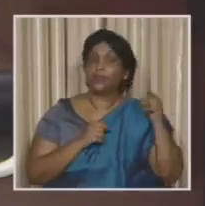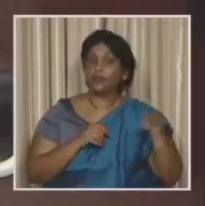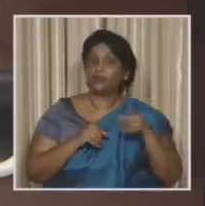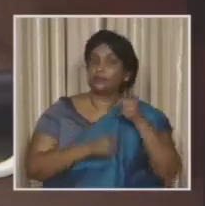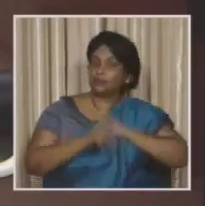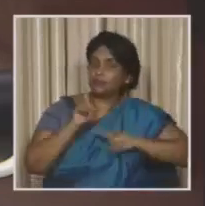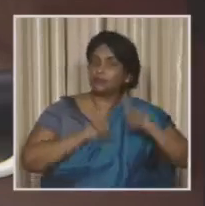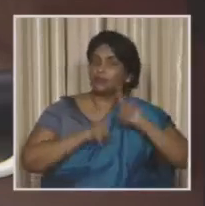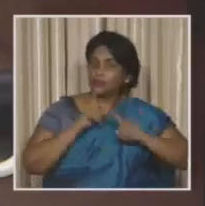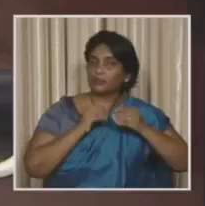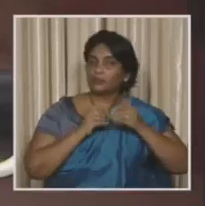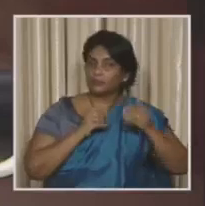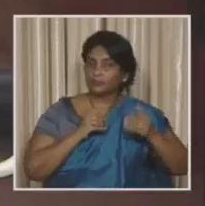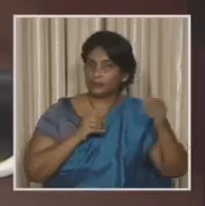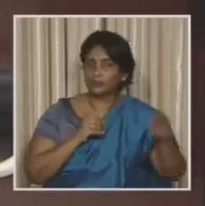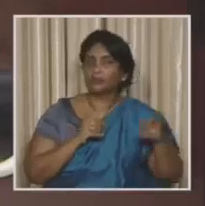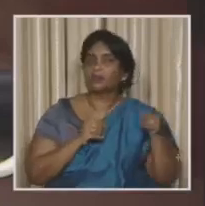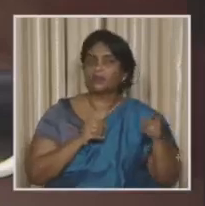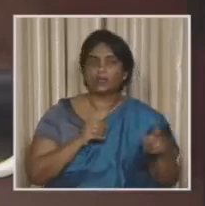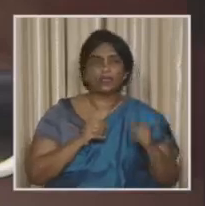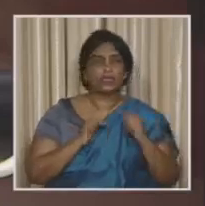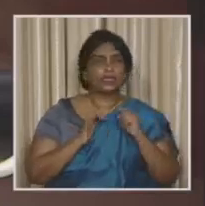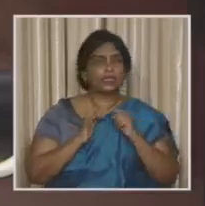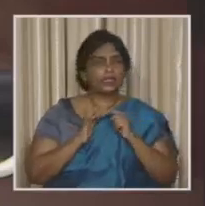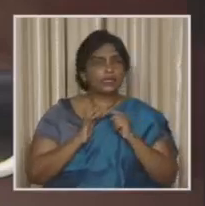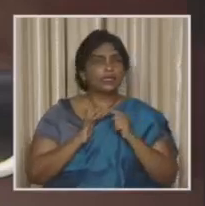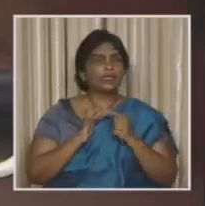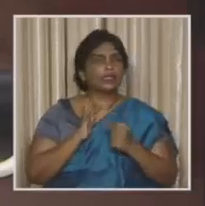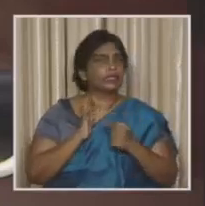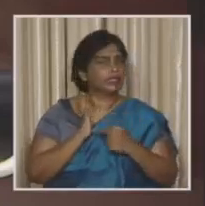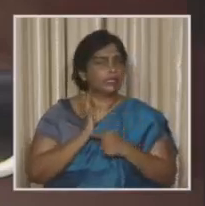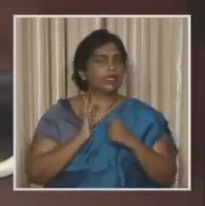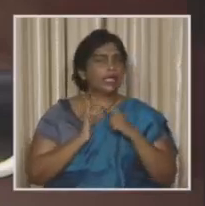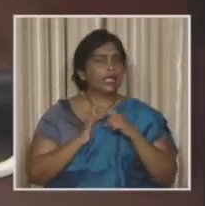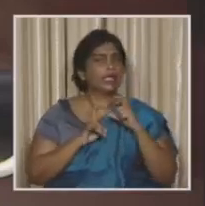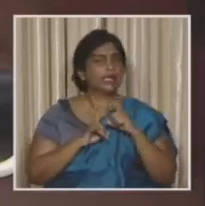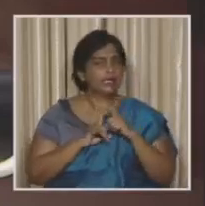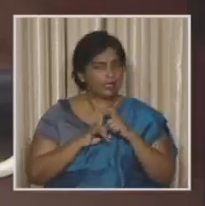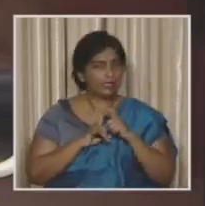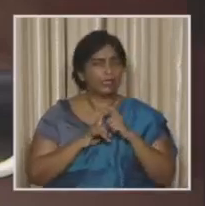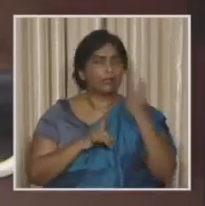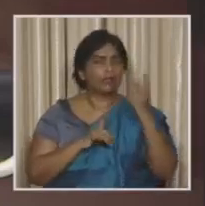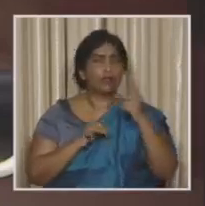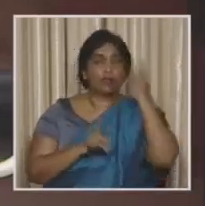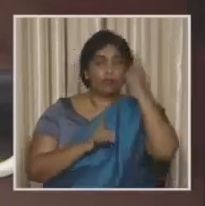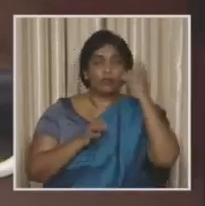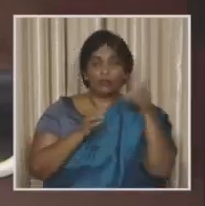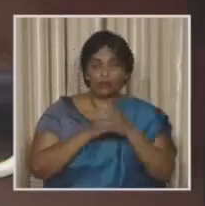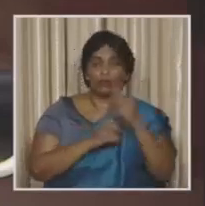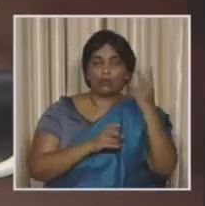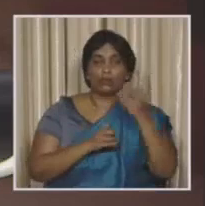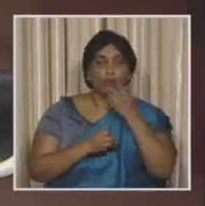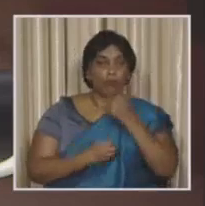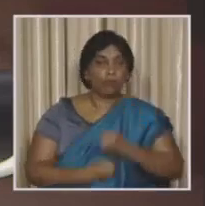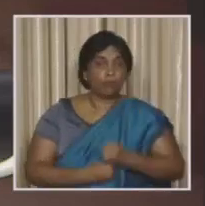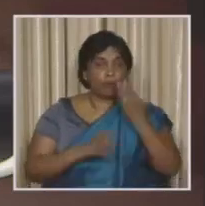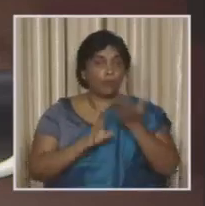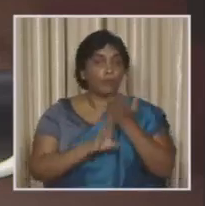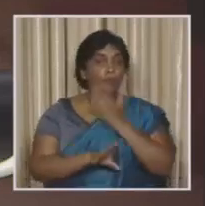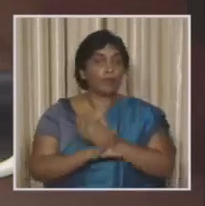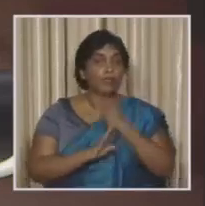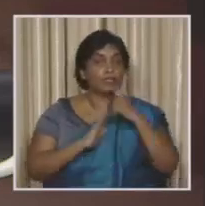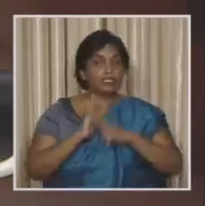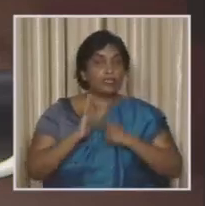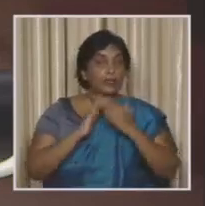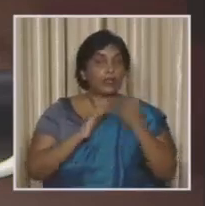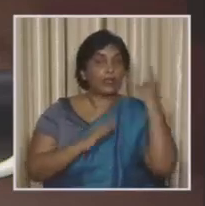සමාලෝචන රැස්වීමේදී TID එක නිලධාරීන් දෙදෙනෙක් පුරවාගෙන සහ බුද්ධයන් නිලධාරීන් දෙදෙනෙක් පුපුරවා ගැනීමට පෙර ජමීල්ගේ ගෙදර